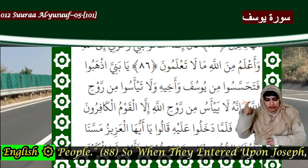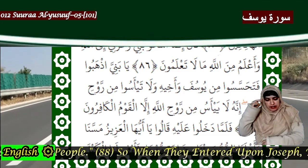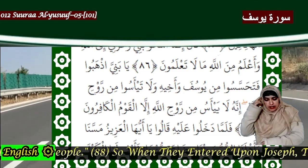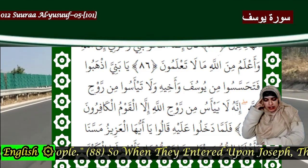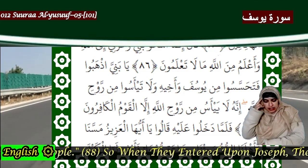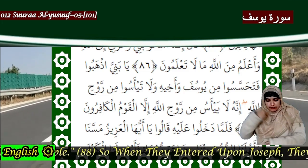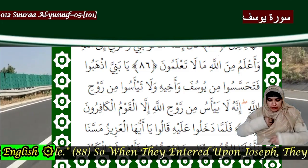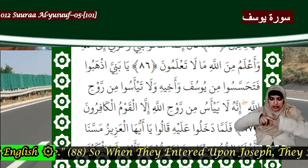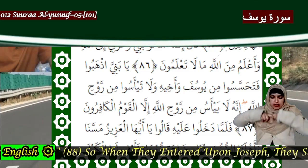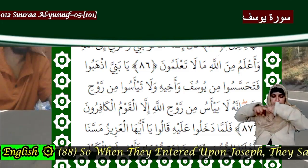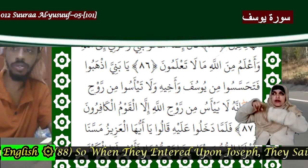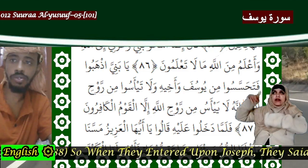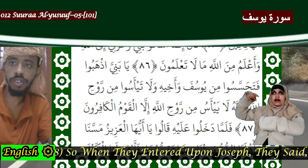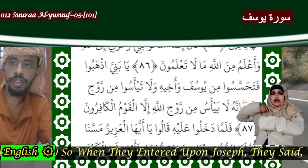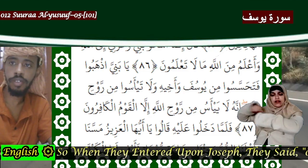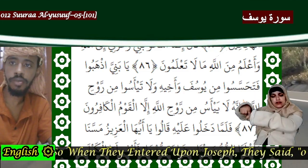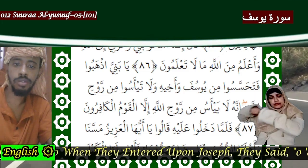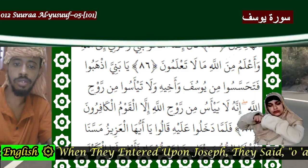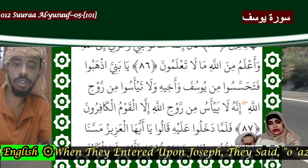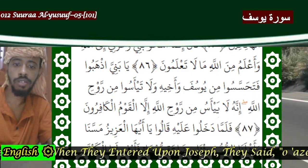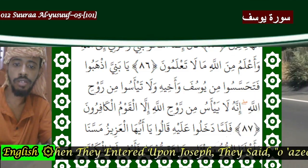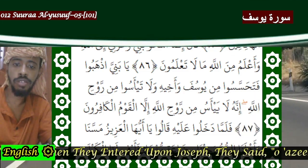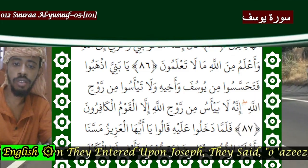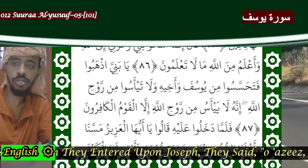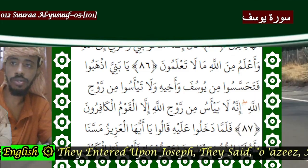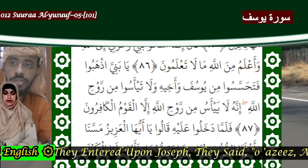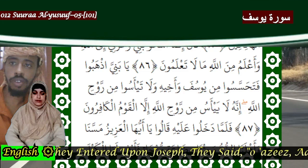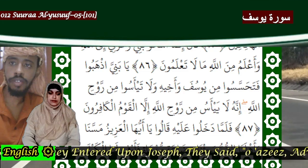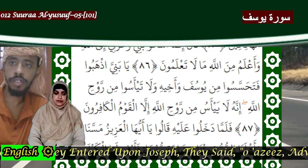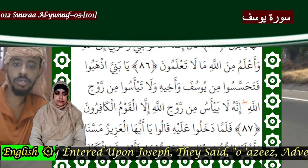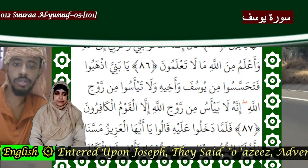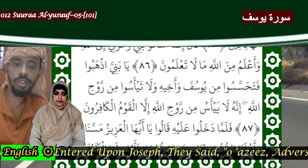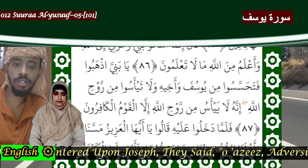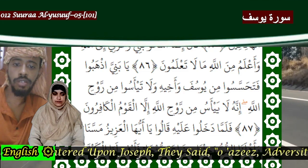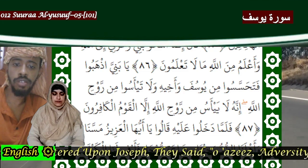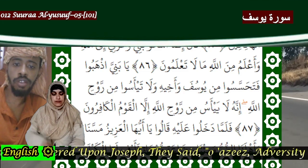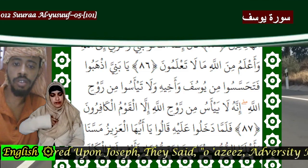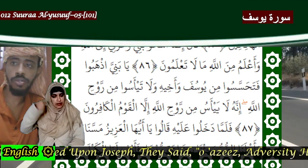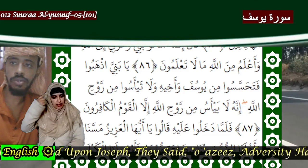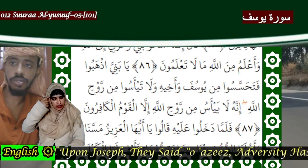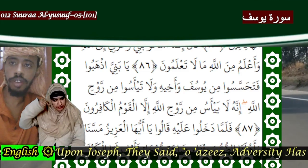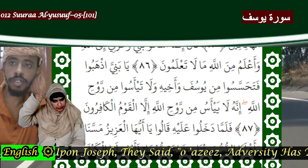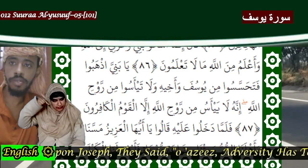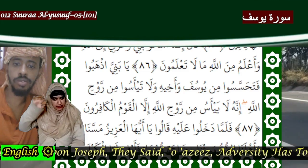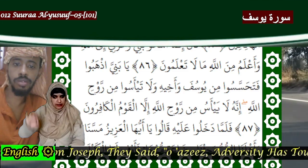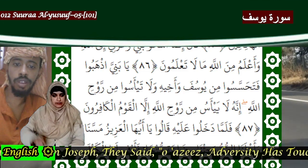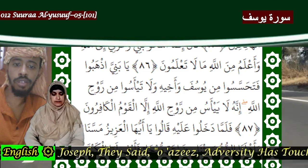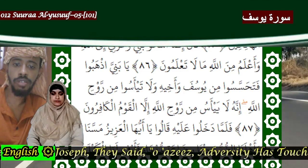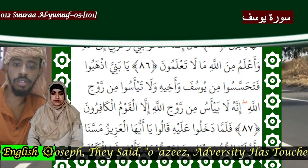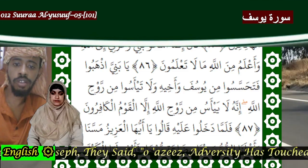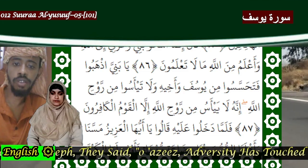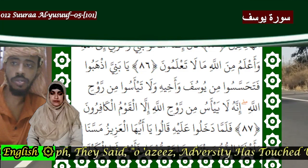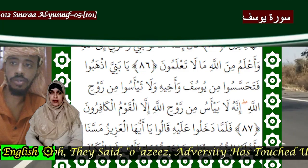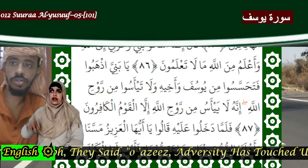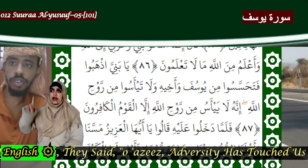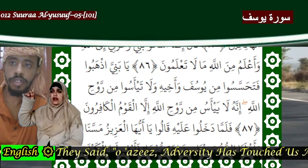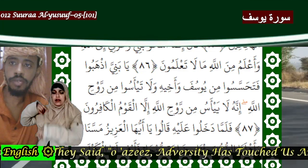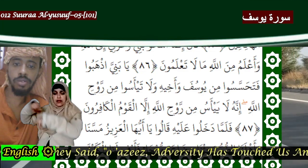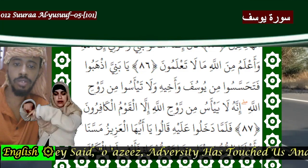أسجد له أنقنا إسافين قول دام بيخا نمتا تدر بنجان آية يا بني